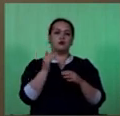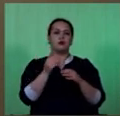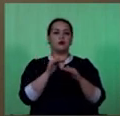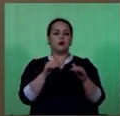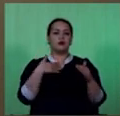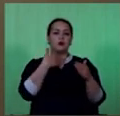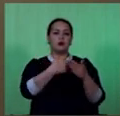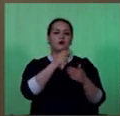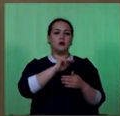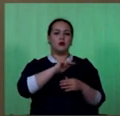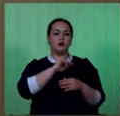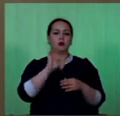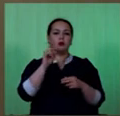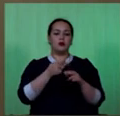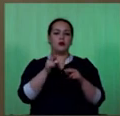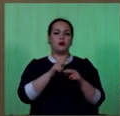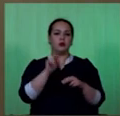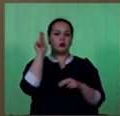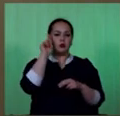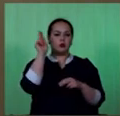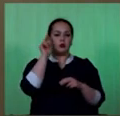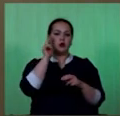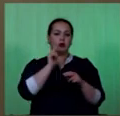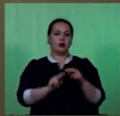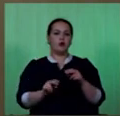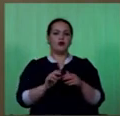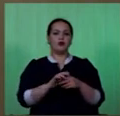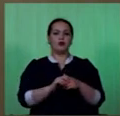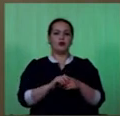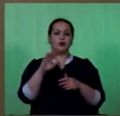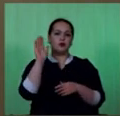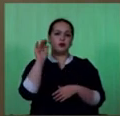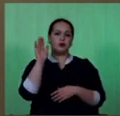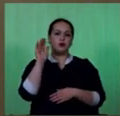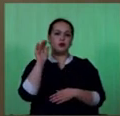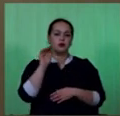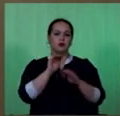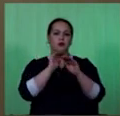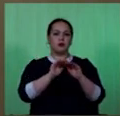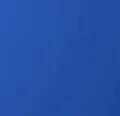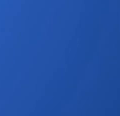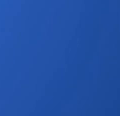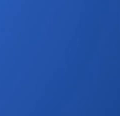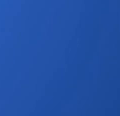работу на этом наш урок окончен до свидания ребята